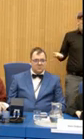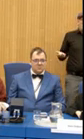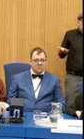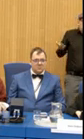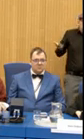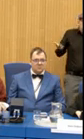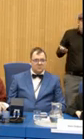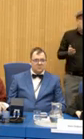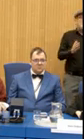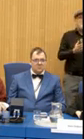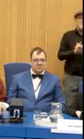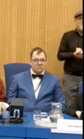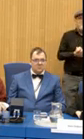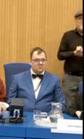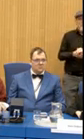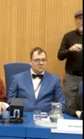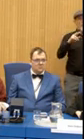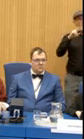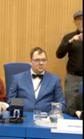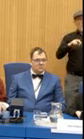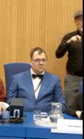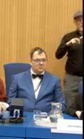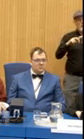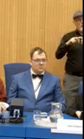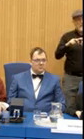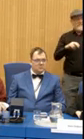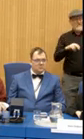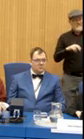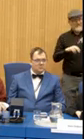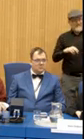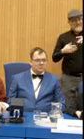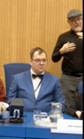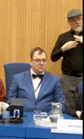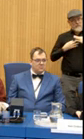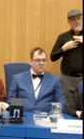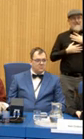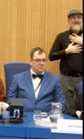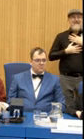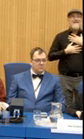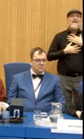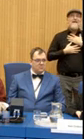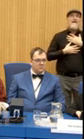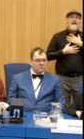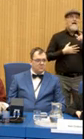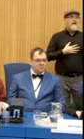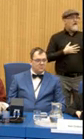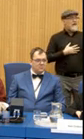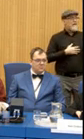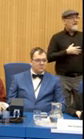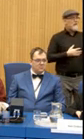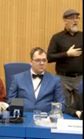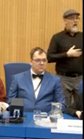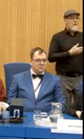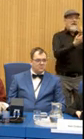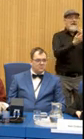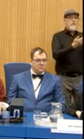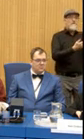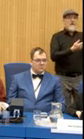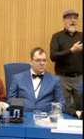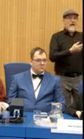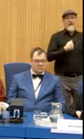Forschung ist für uns Bildungsfachkräfte was ganz Neues, Spannendes und Ungewohntes. Aber auch hier ist Inklusion